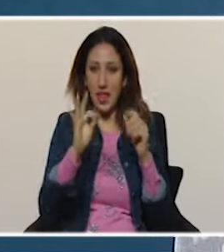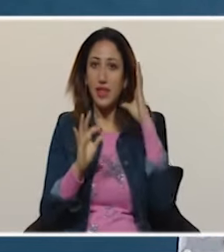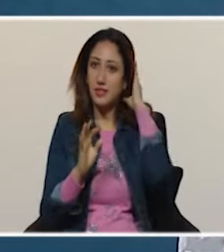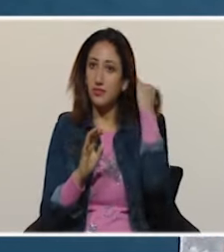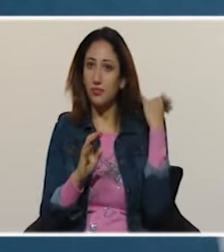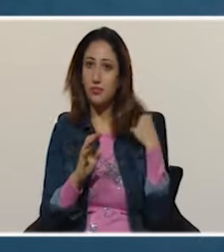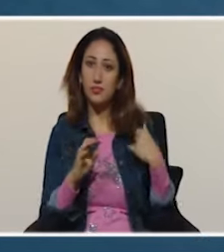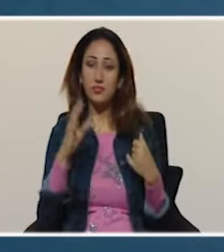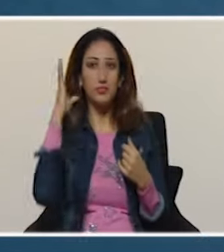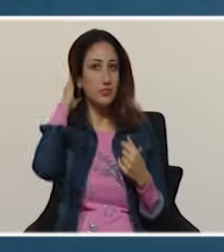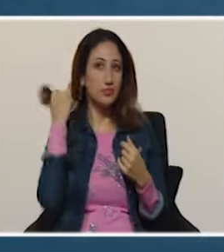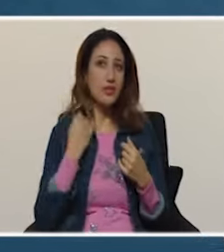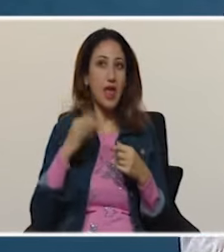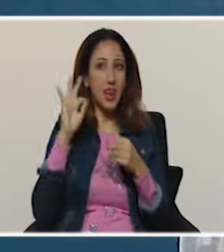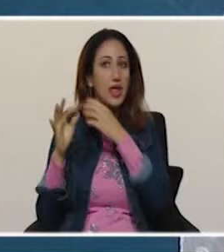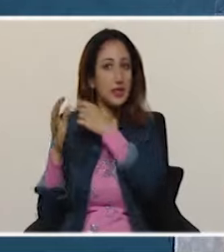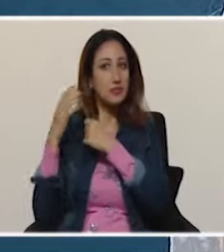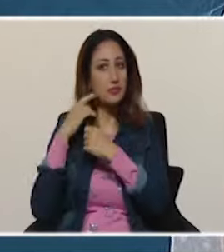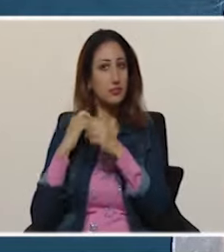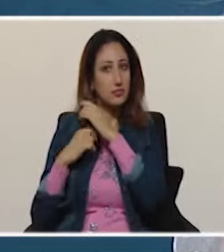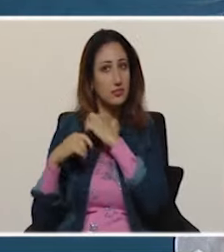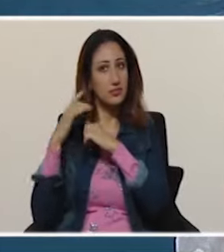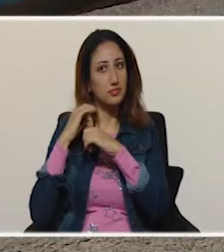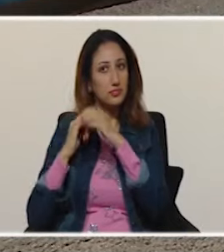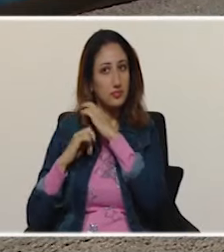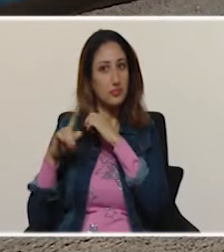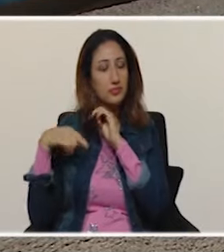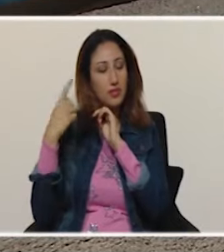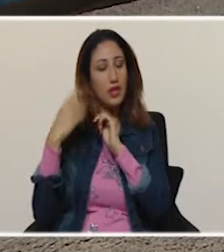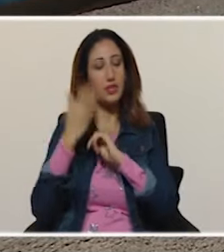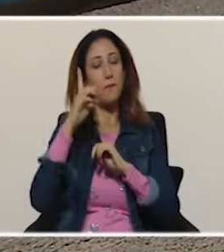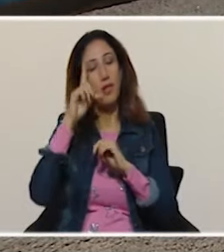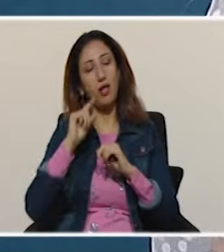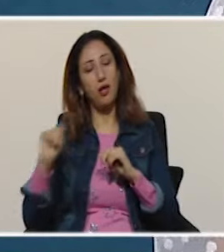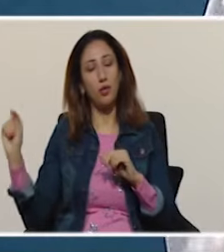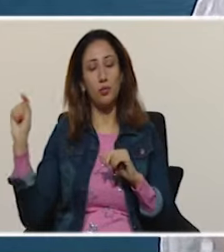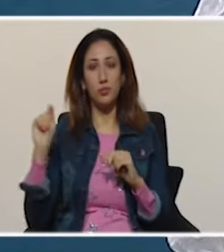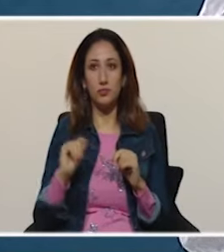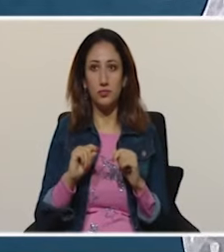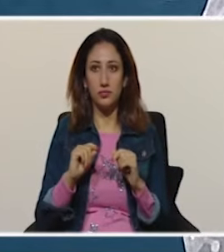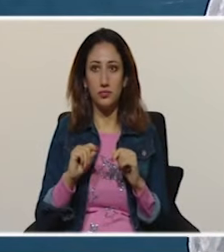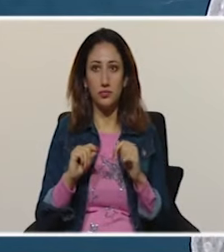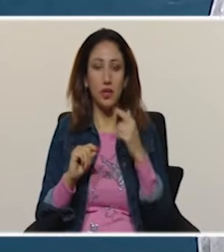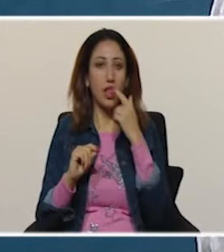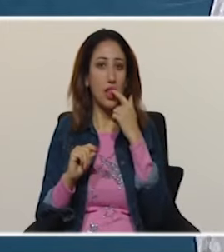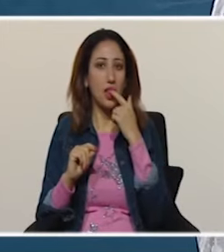يعني امسك خصله من شعري واعمل هيك ولازم احط لساني بين